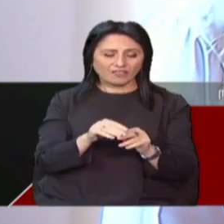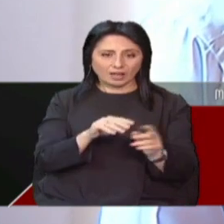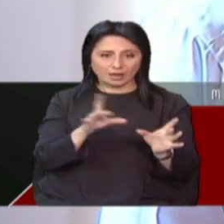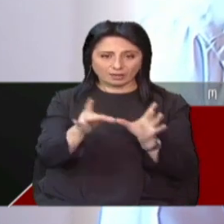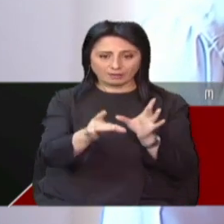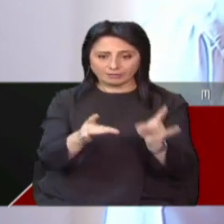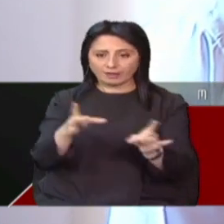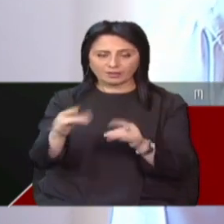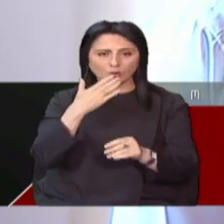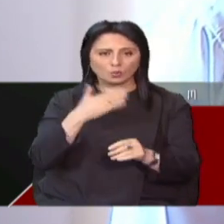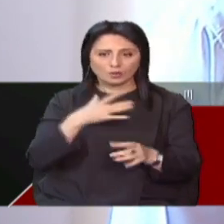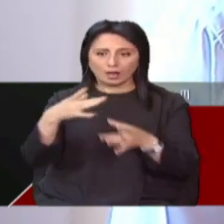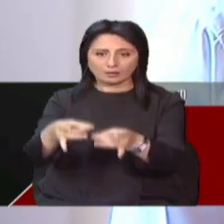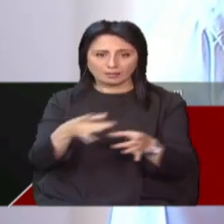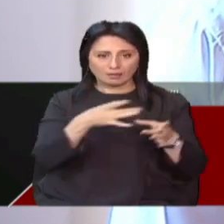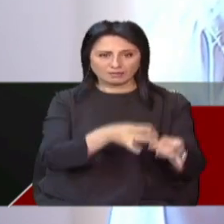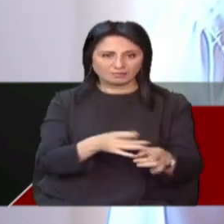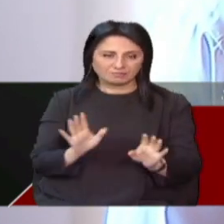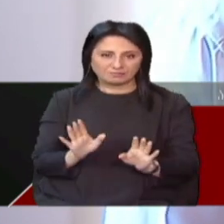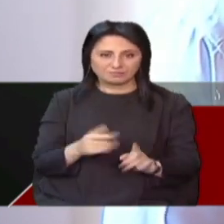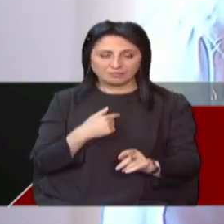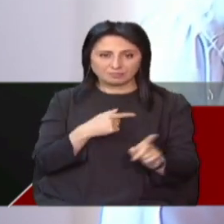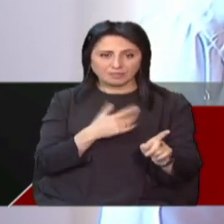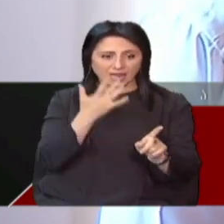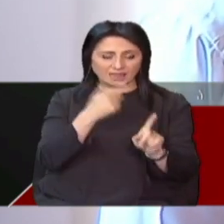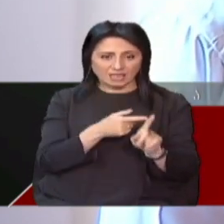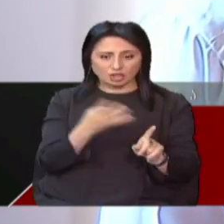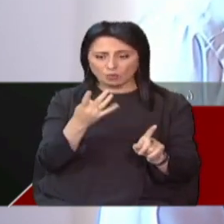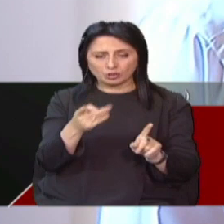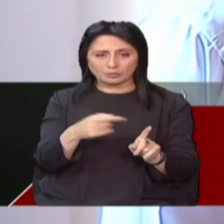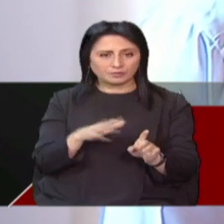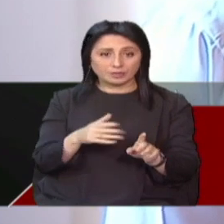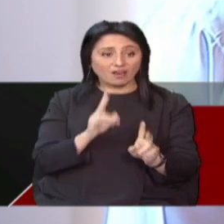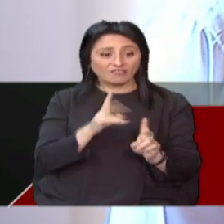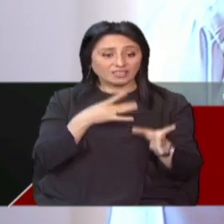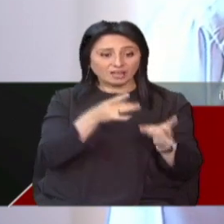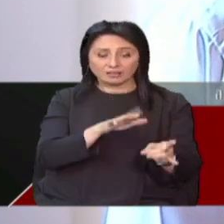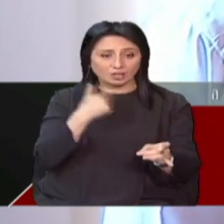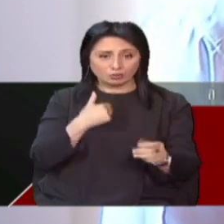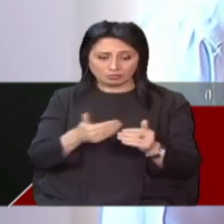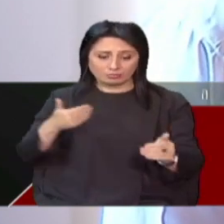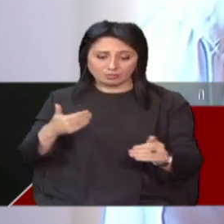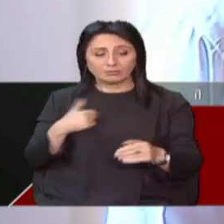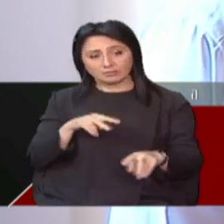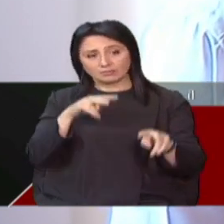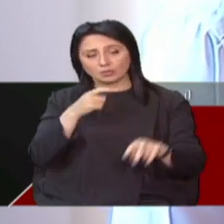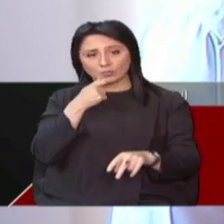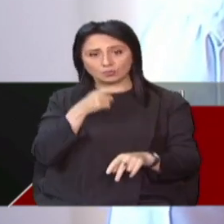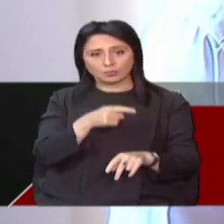ეწებება ასე თუ ისე. და ვინც არ მიეწებება, ეს ხალხი დარჩება ცალკე და დანარჩენები ერთად შეზარლილი